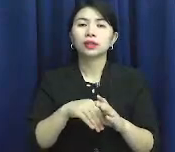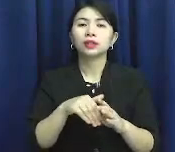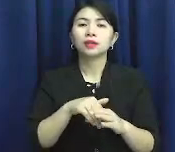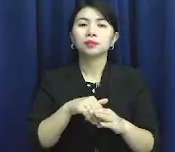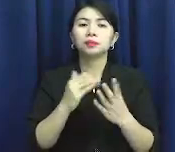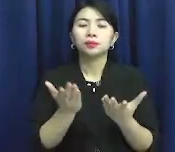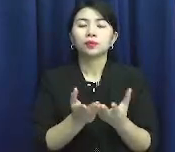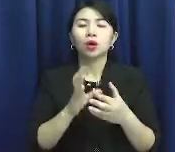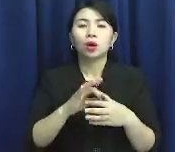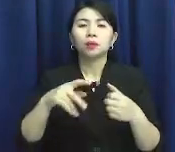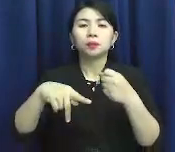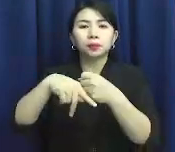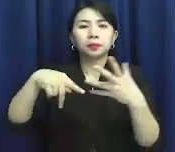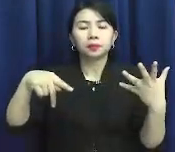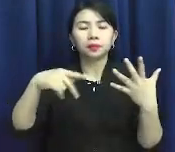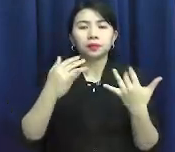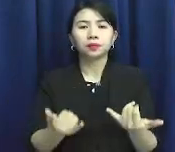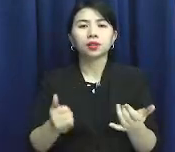yan ang lagi nating